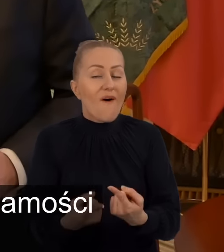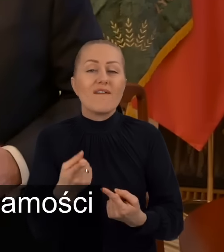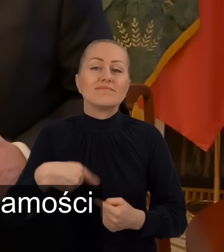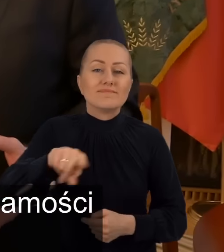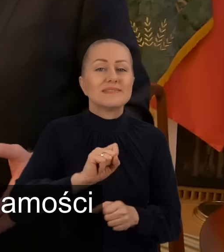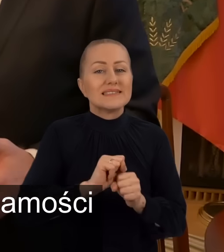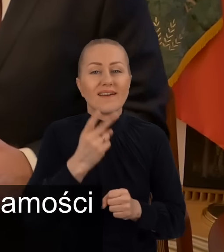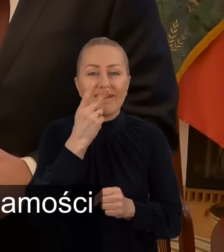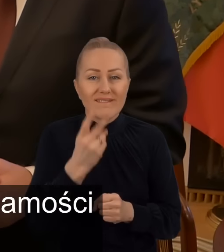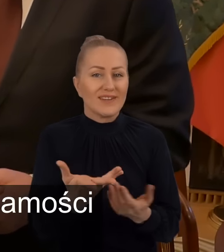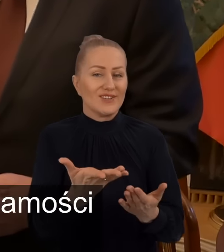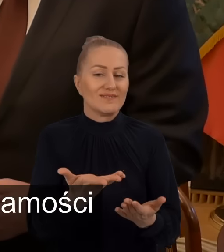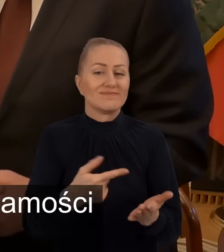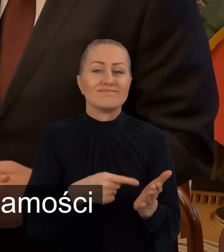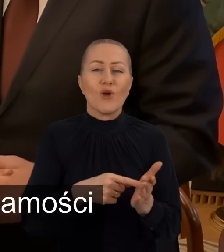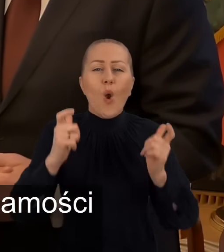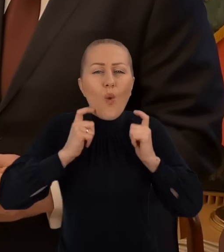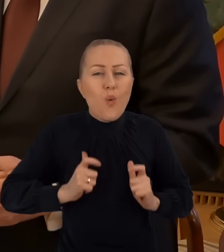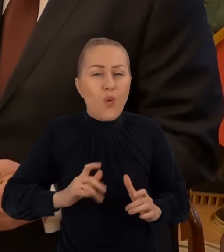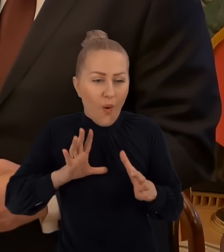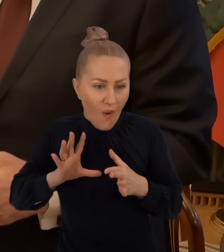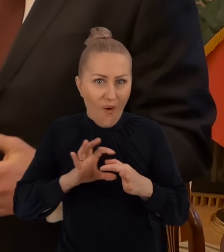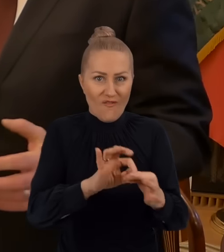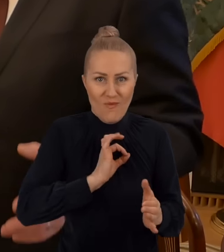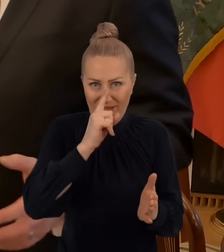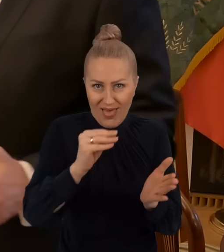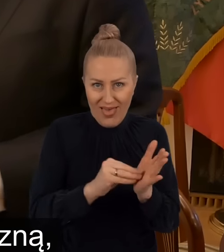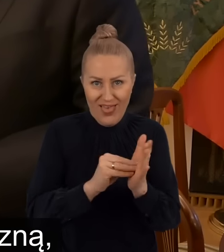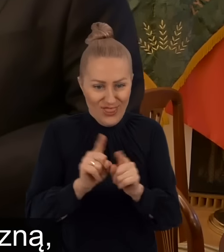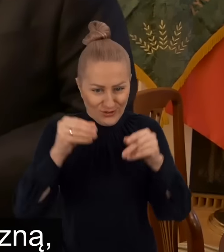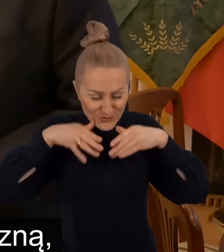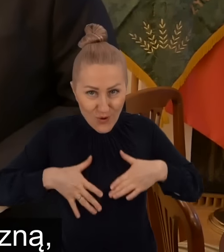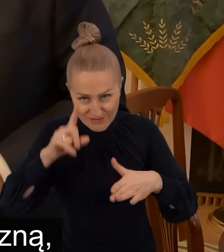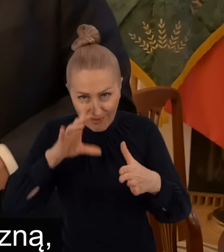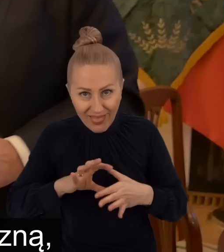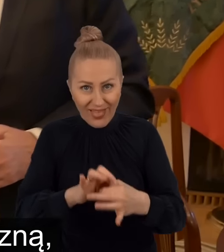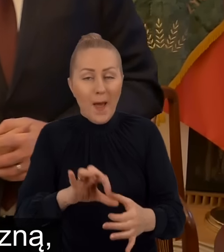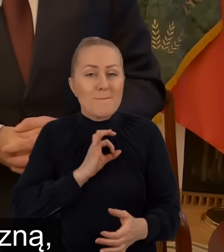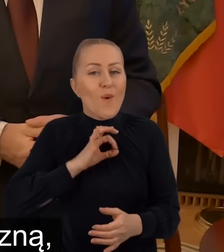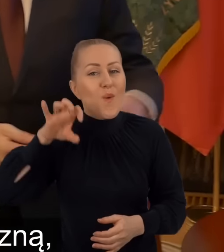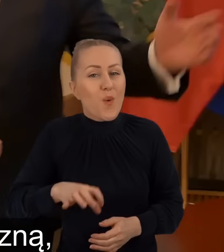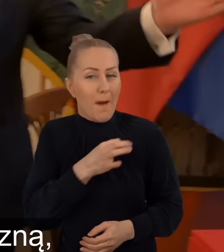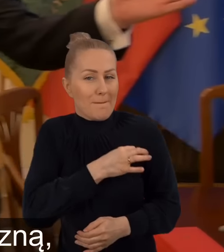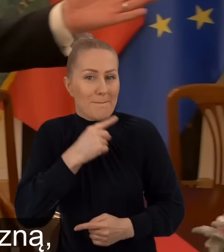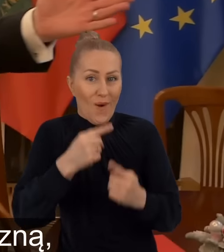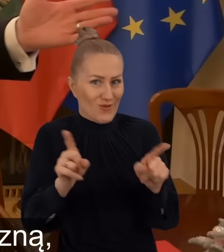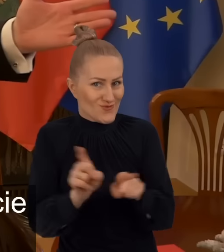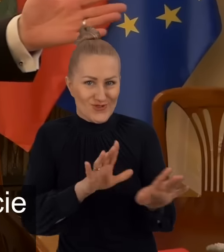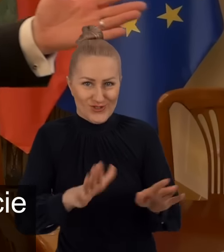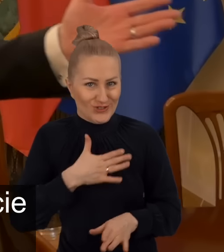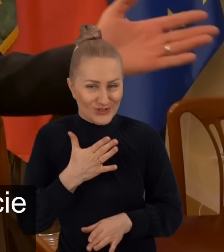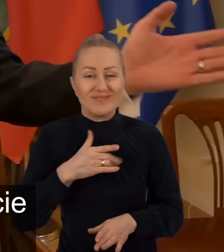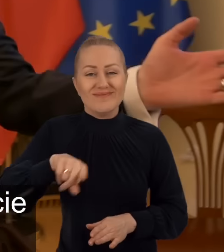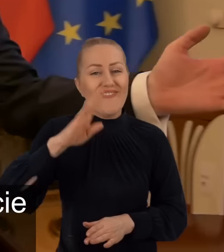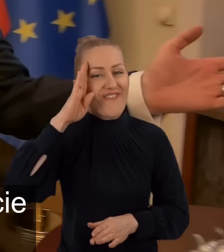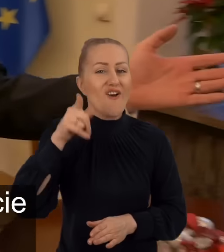że są pewne znaki tożsamości ludowej, które także moją grupę polityczną jest... I to